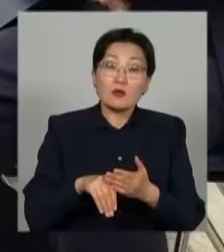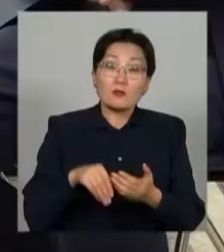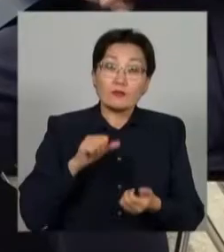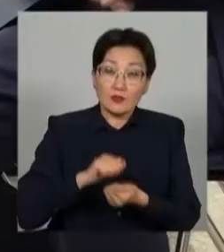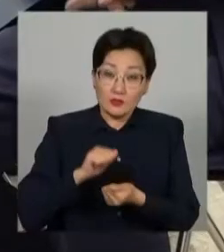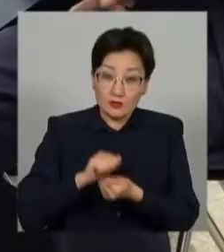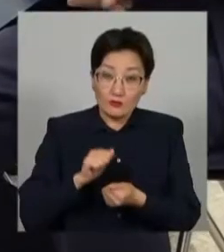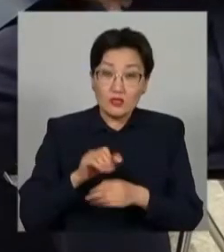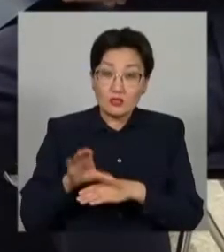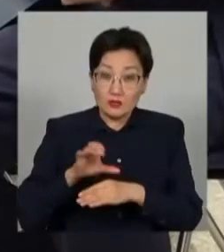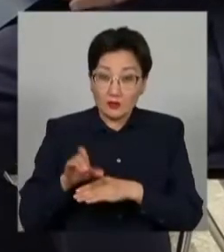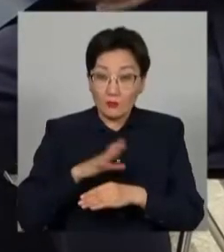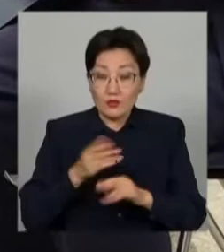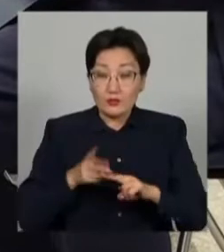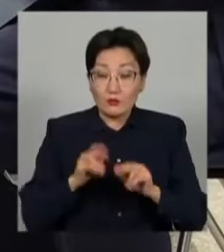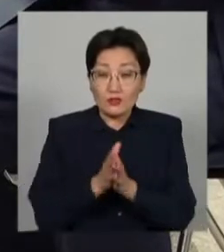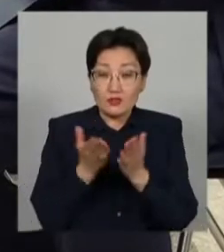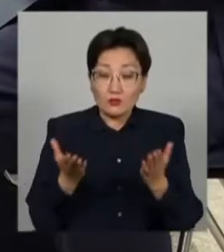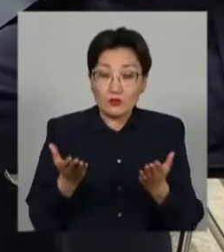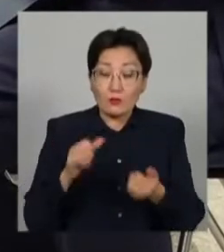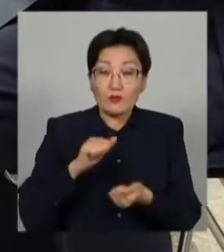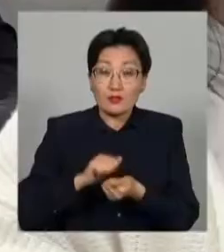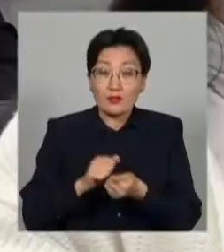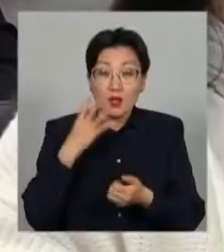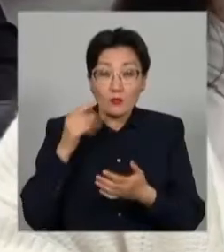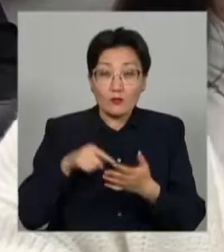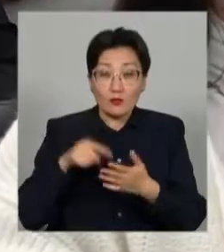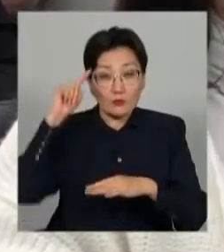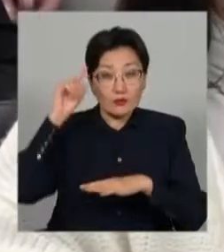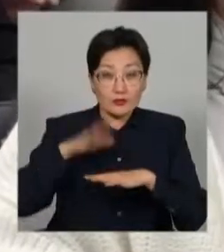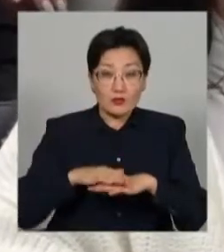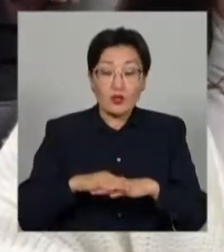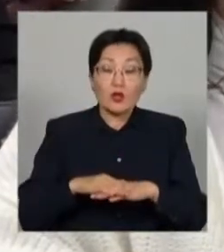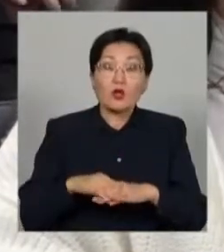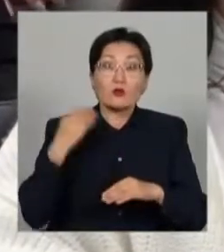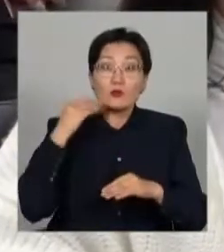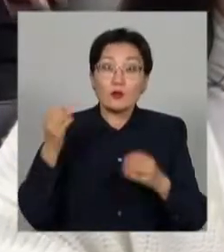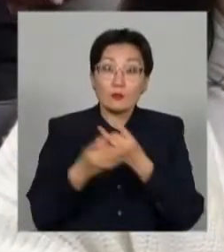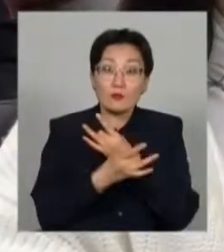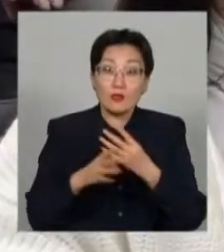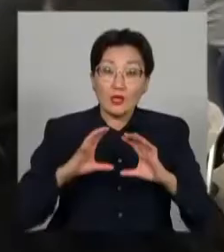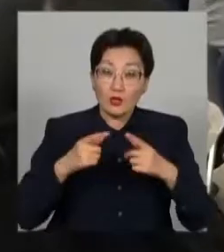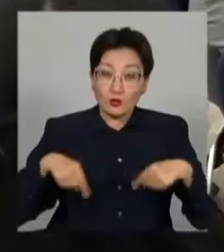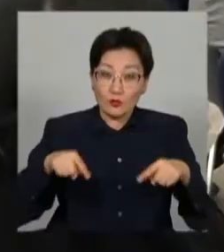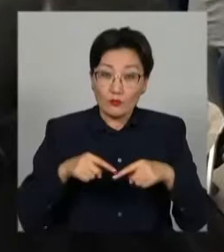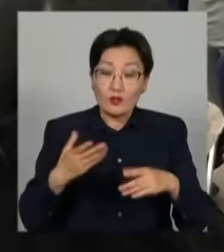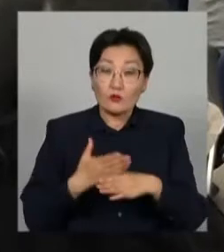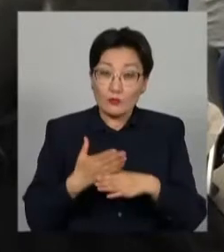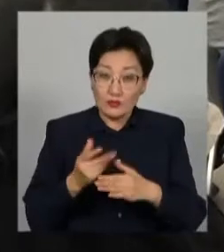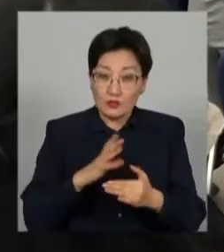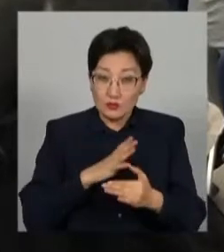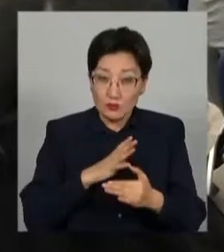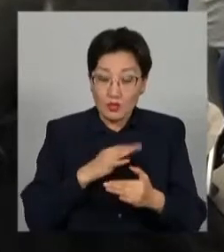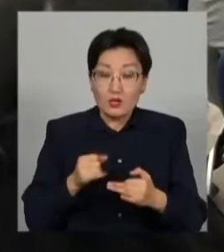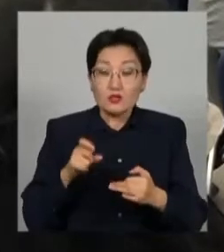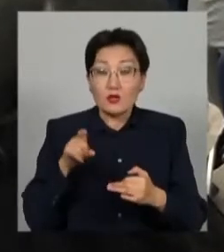бәрін. Аталған кітаптың жарыққа шығуына Алматы қаласы әкімдігі мен түркі мәдениет халықаралық ұйымы тікелей қолдау білдіріп отыр. Айта